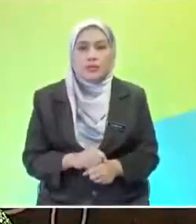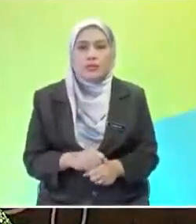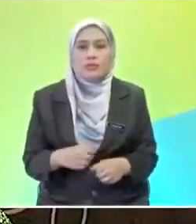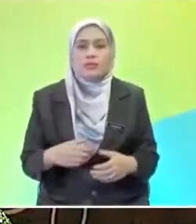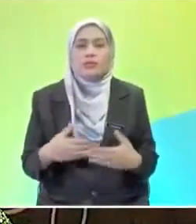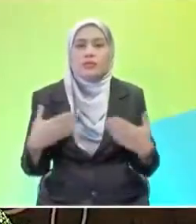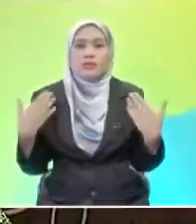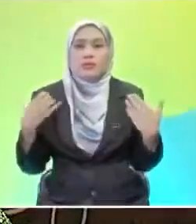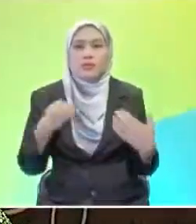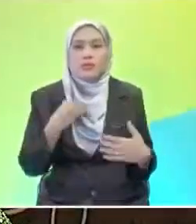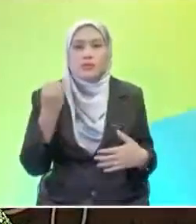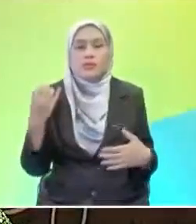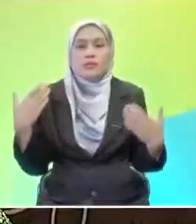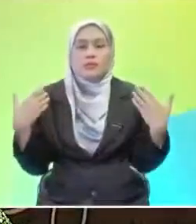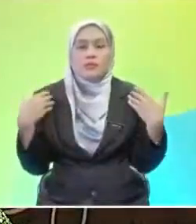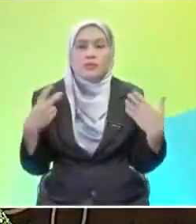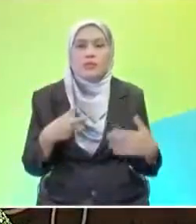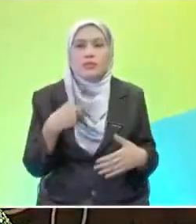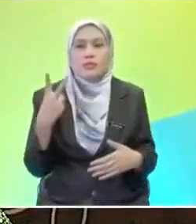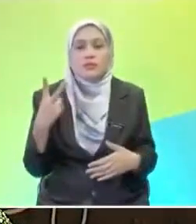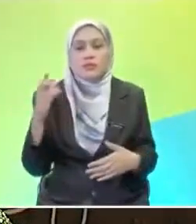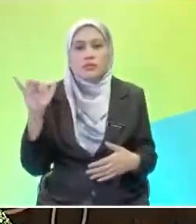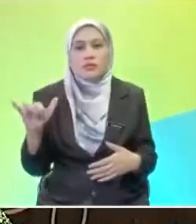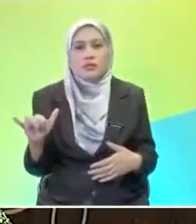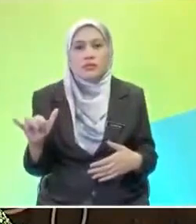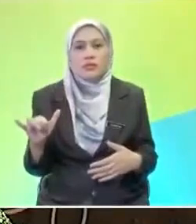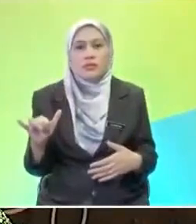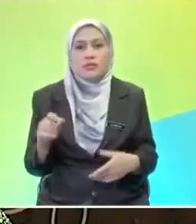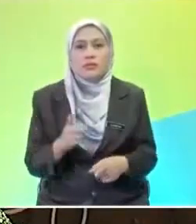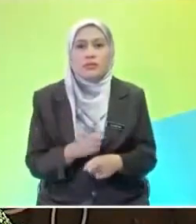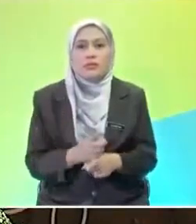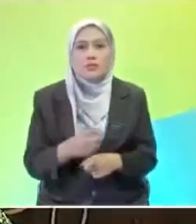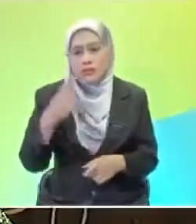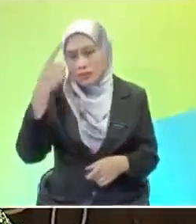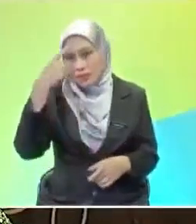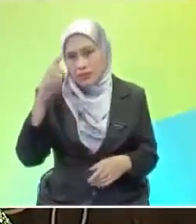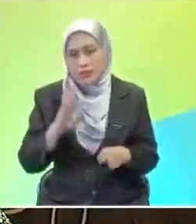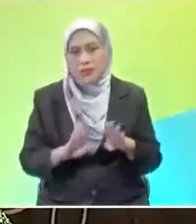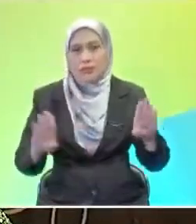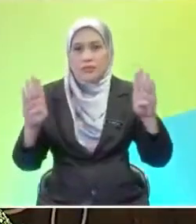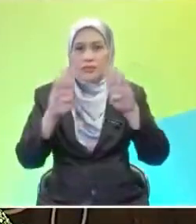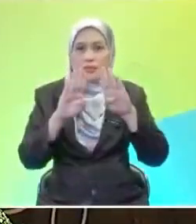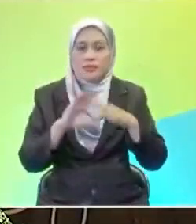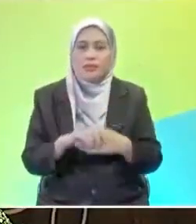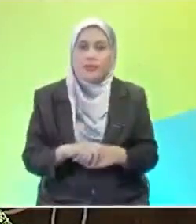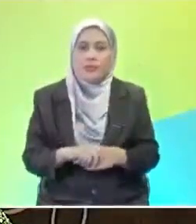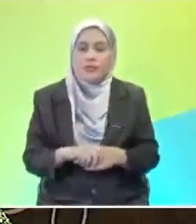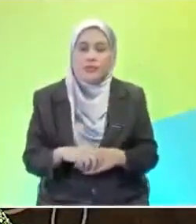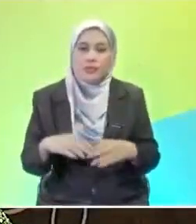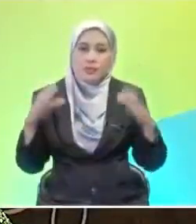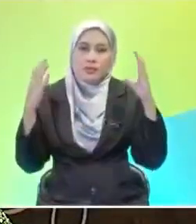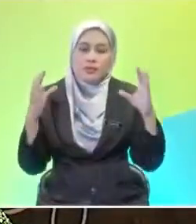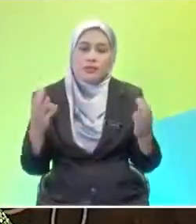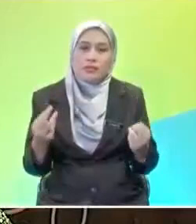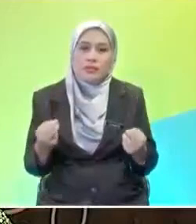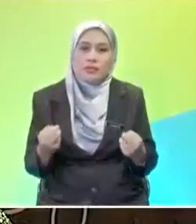dia yang sesuai untuk bacaan berita. Betul, okey, baiklah. Dalam petikan berita tadi, murid-murid, cikgu nak kita